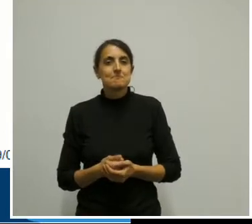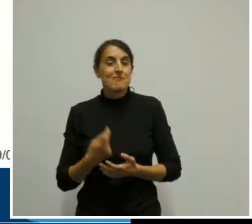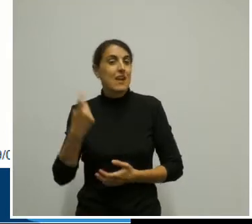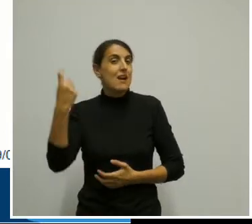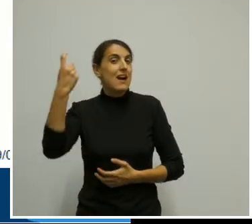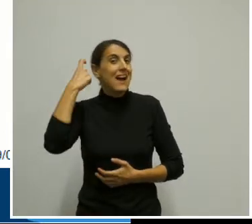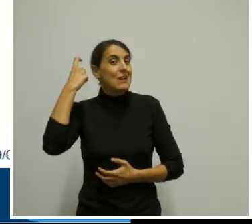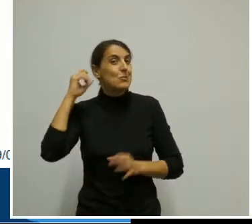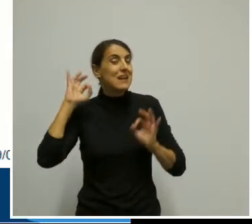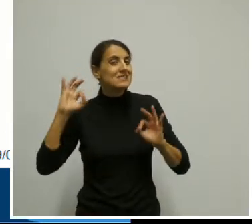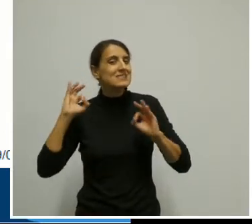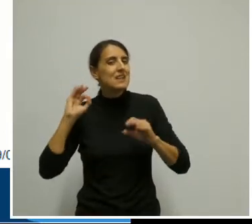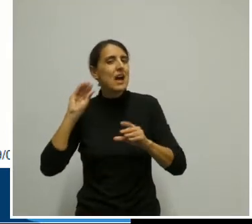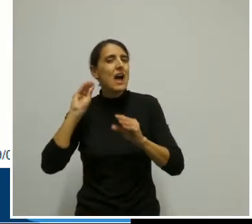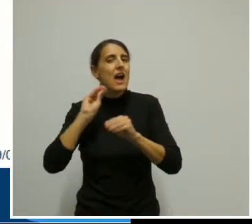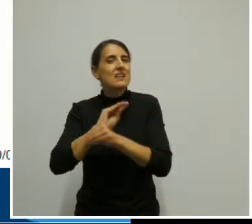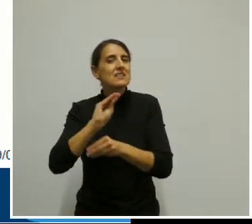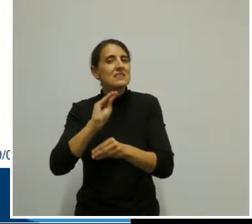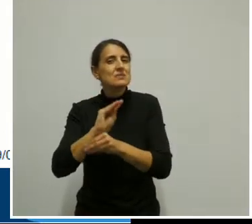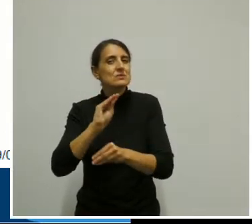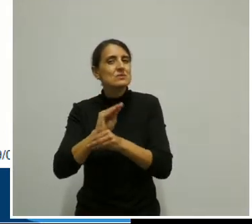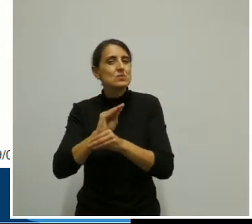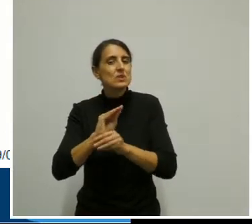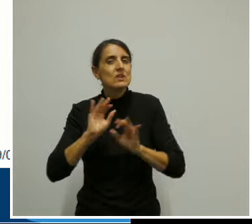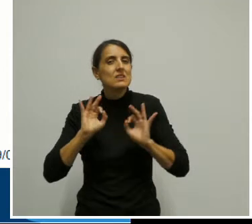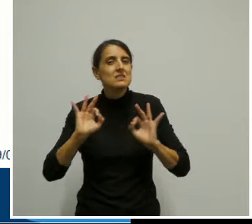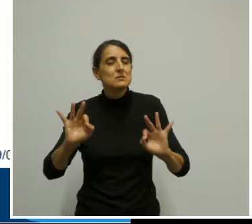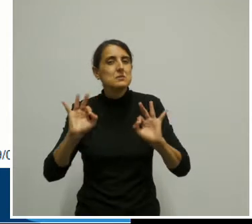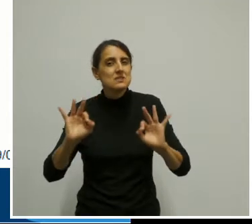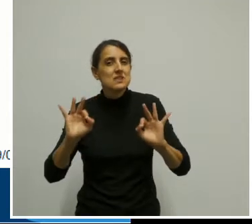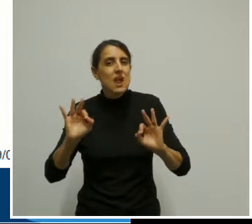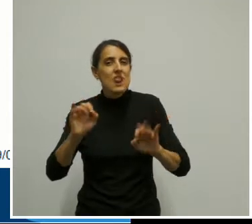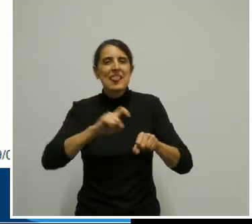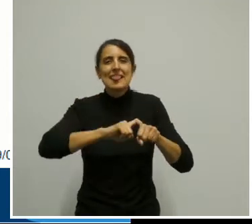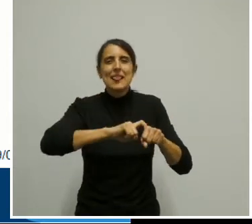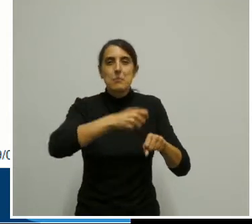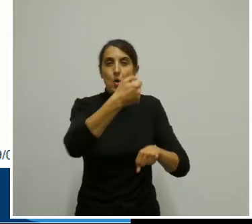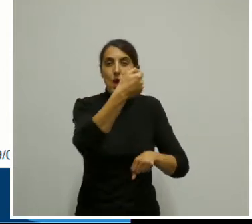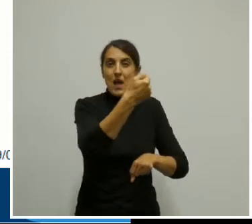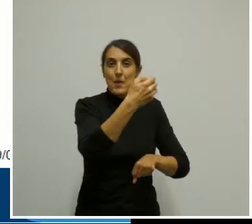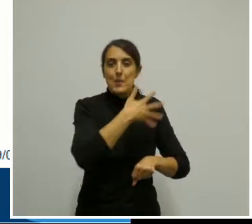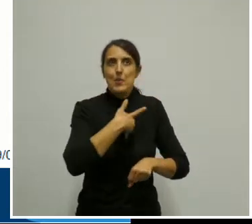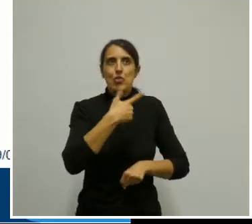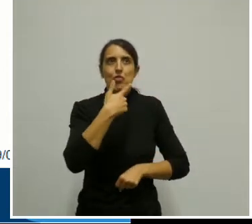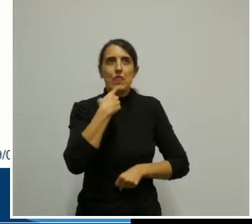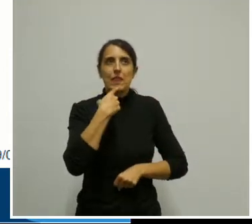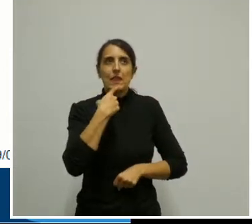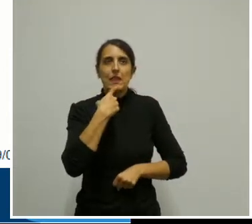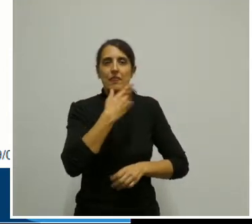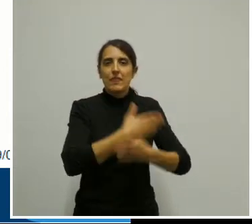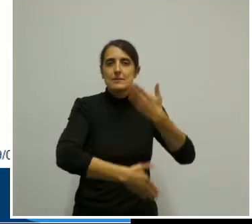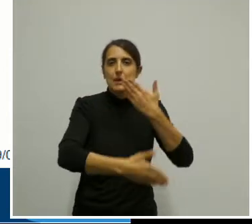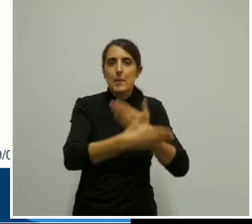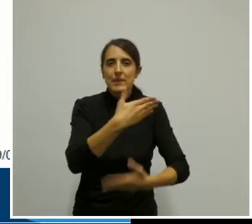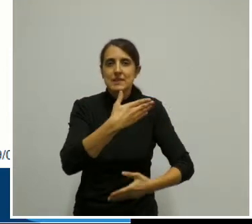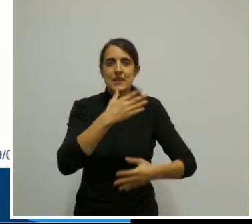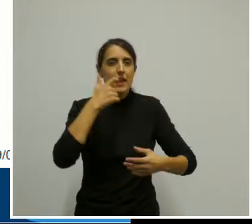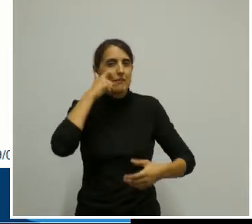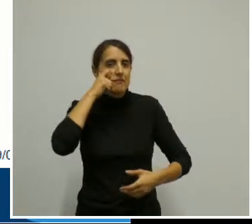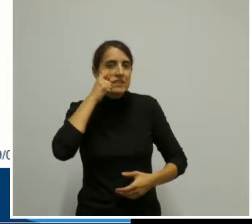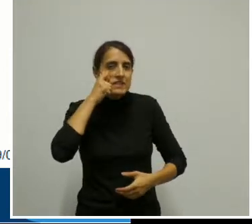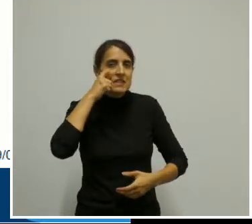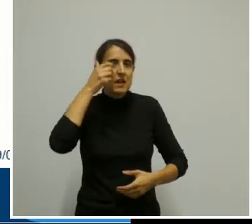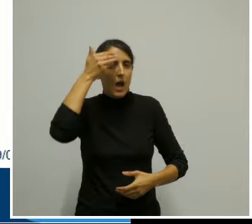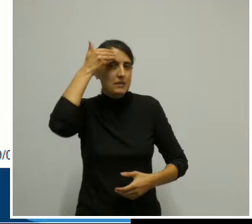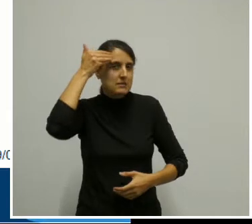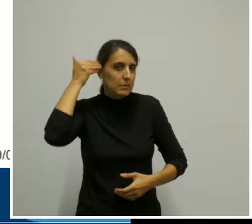Alumnes amb necessitats educatives de les que diem tipus A, que són relacionades amb una discapacitat física, intel·lectual